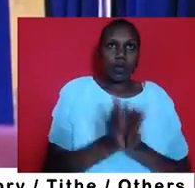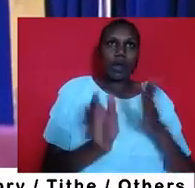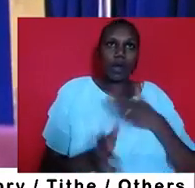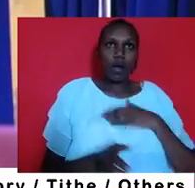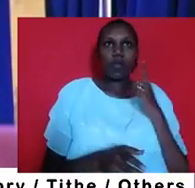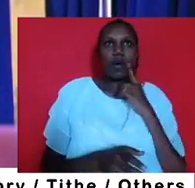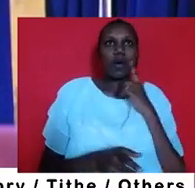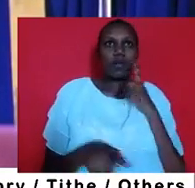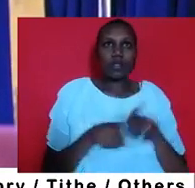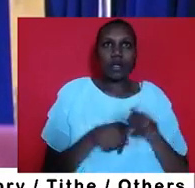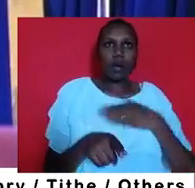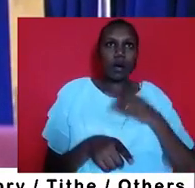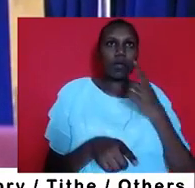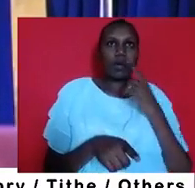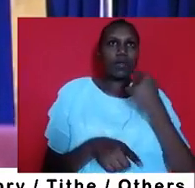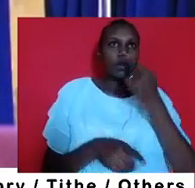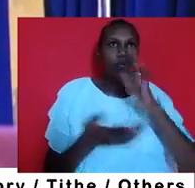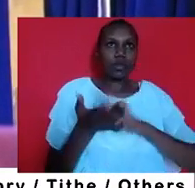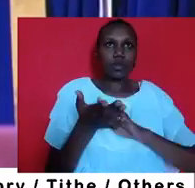midomo yetu.